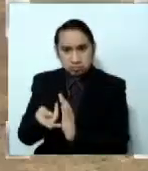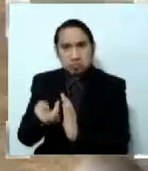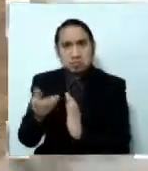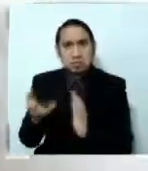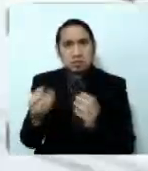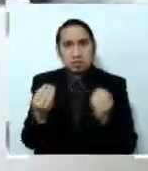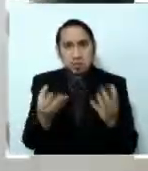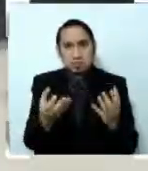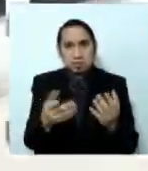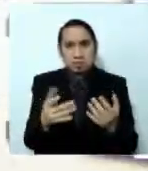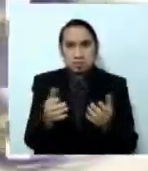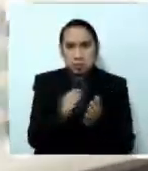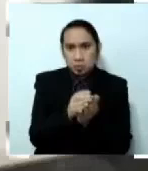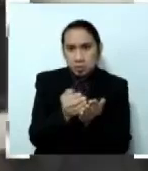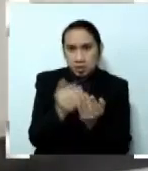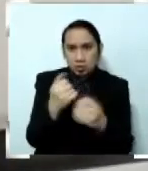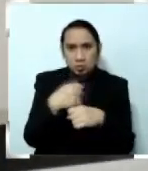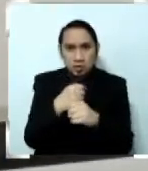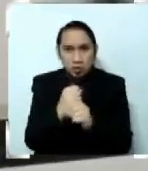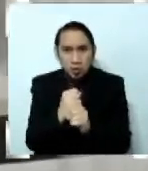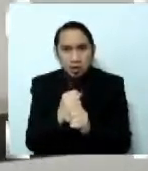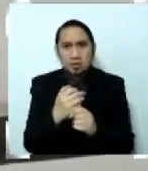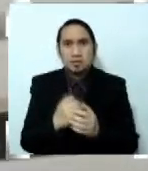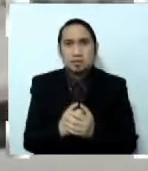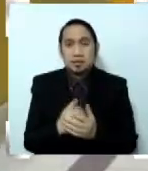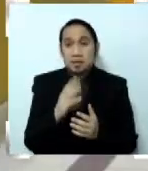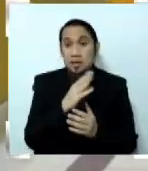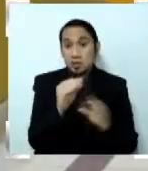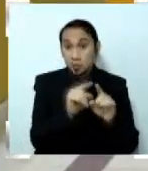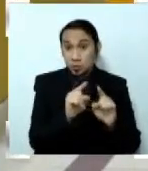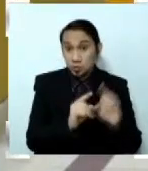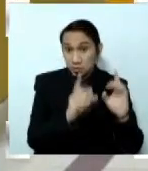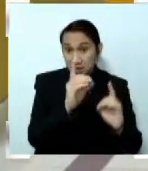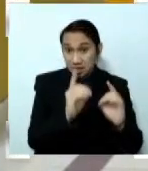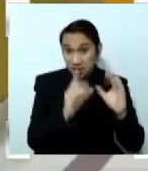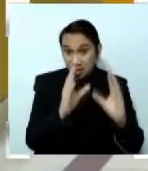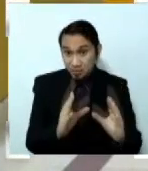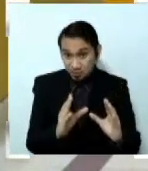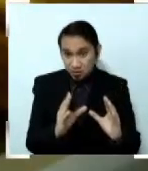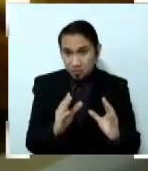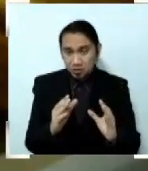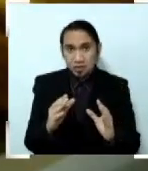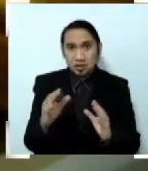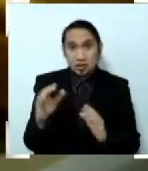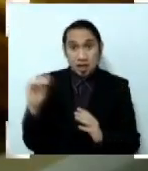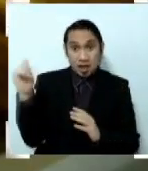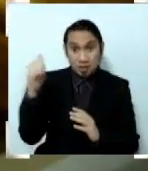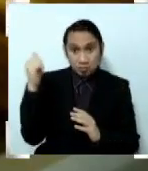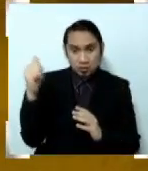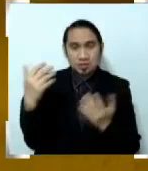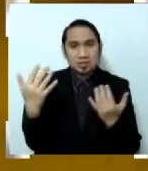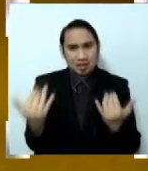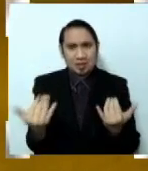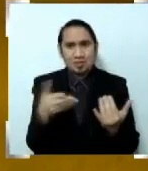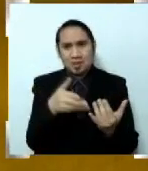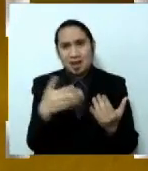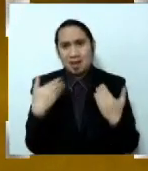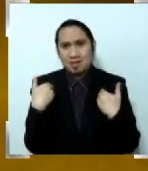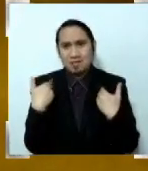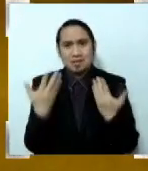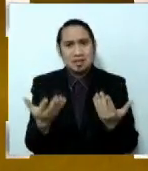kabao. Pati ang mga driver ng ambulansya. Lalo't record high ang mahigit 54,000 new cases sa